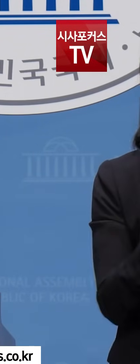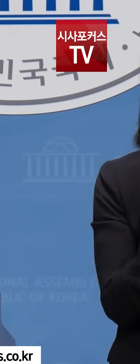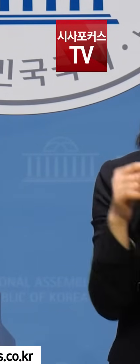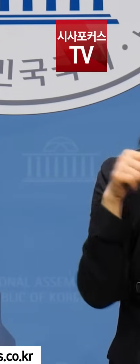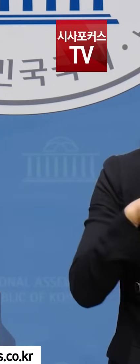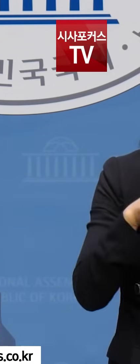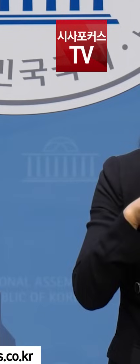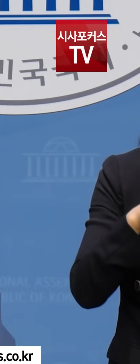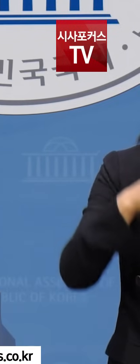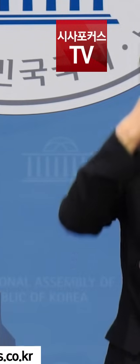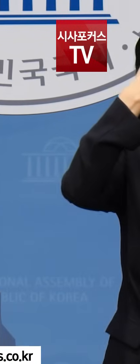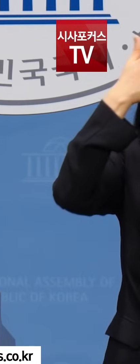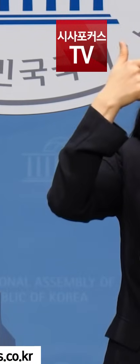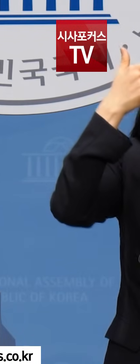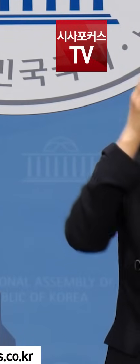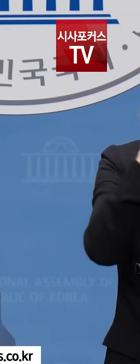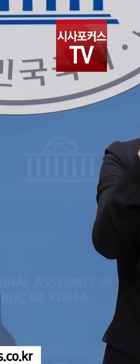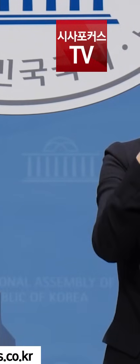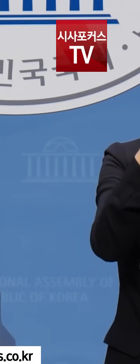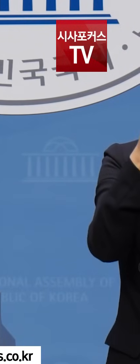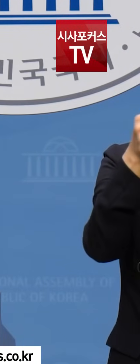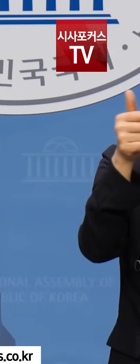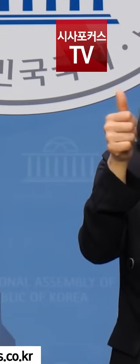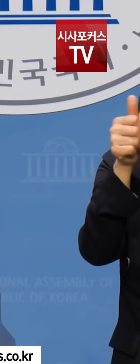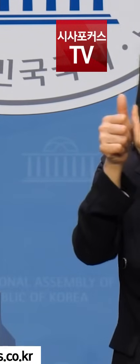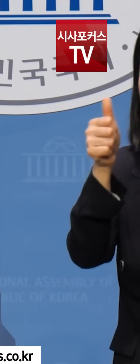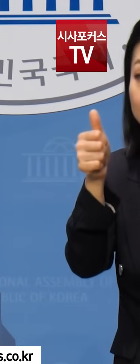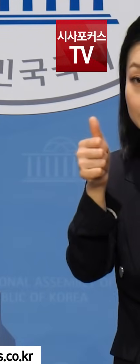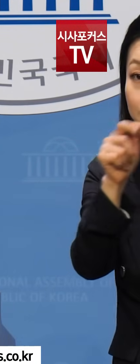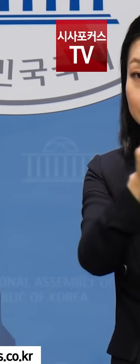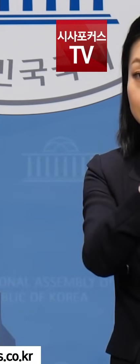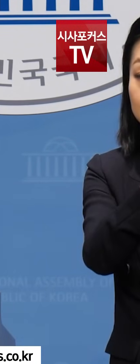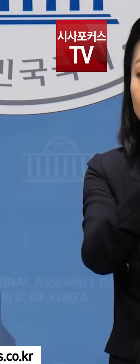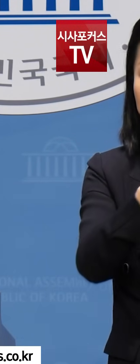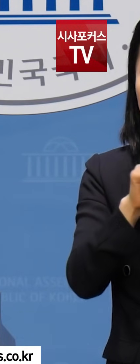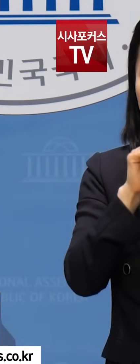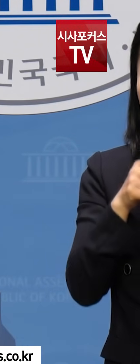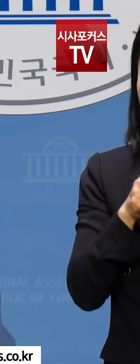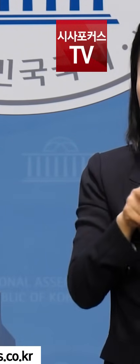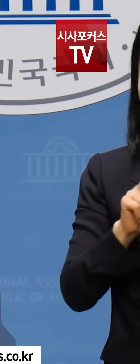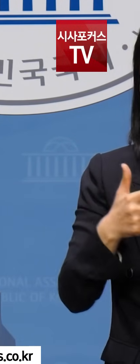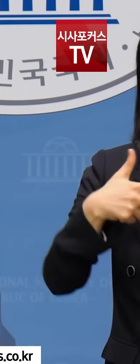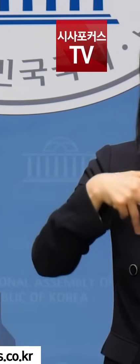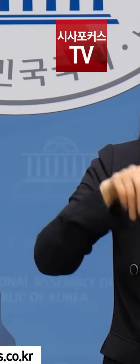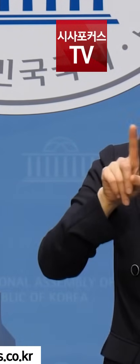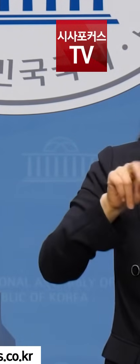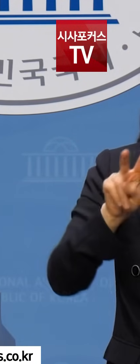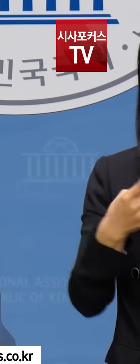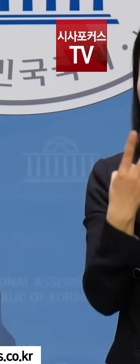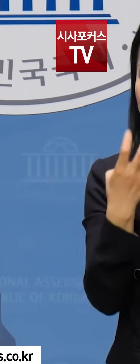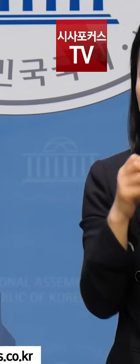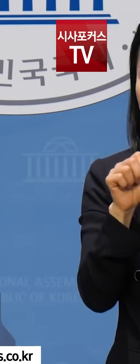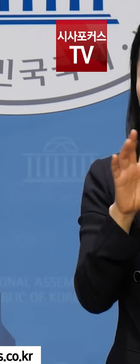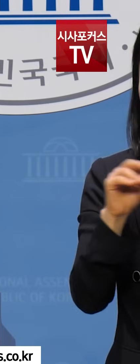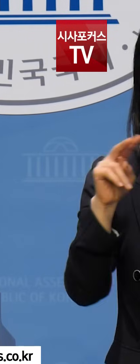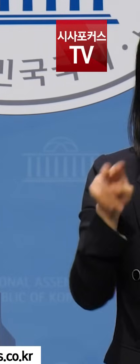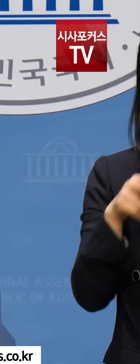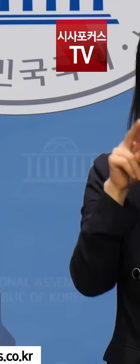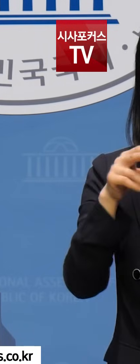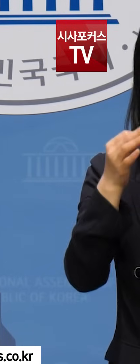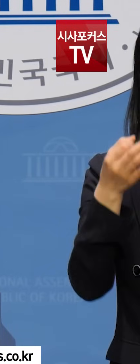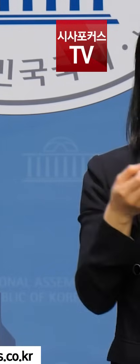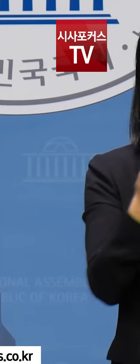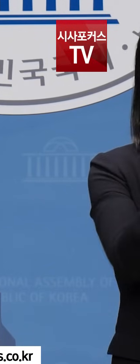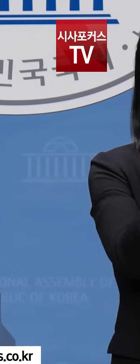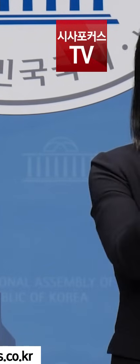책에는 노무현 대통령과 권양숙 여사는 박연차 씨로부터 245만 달러의